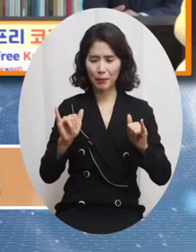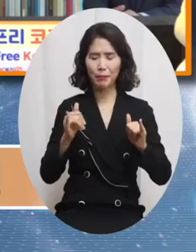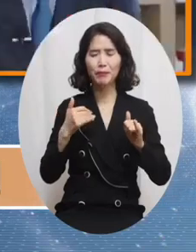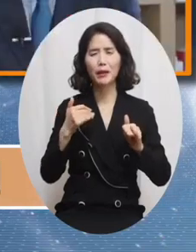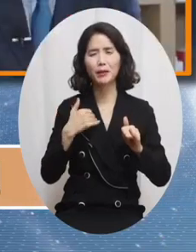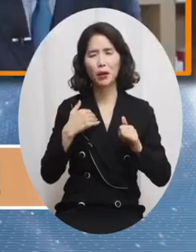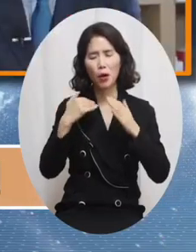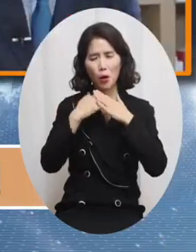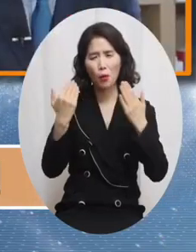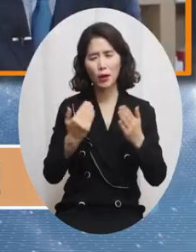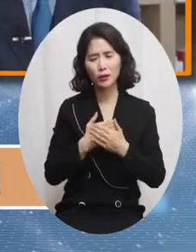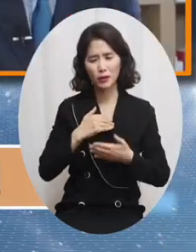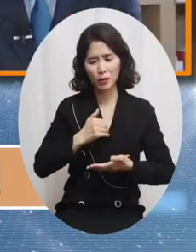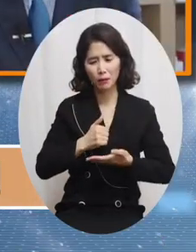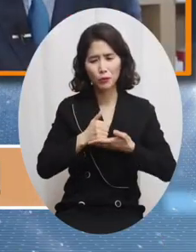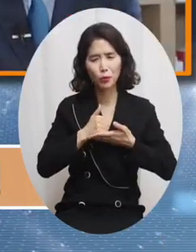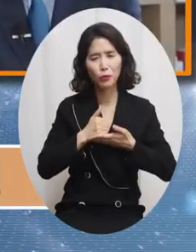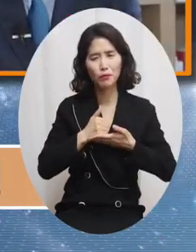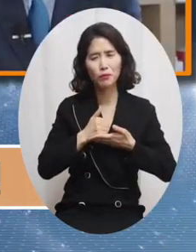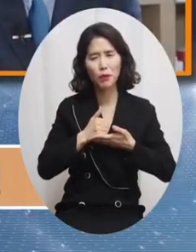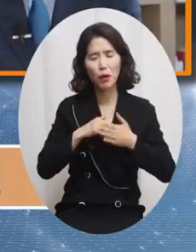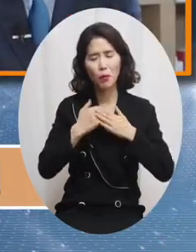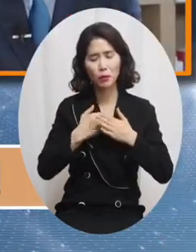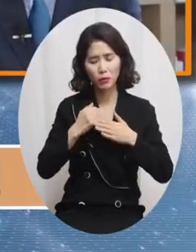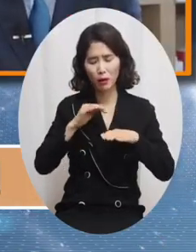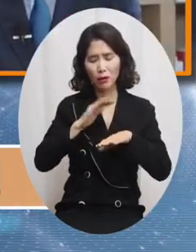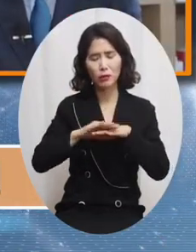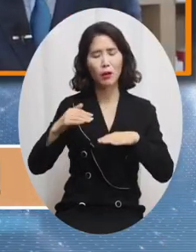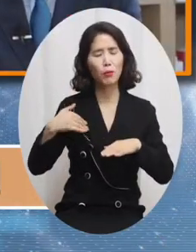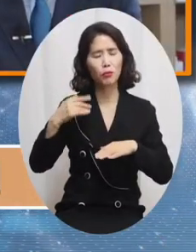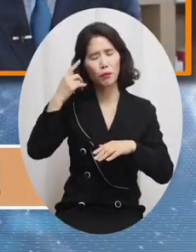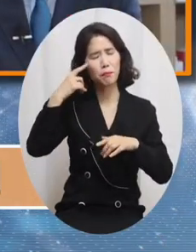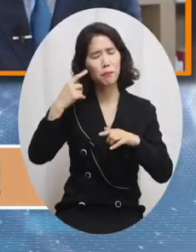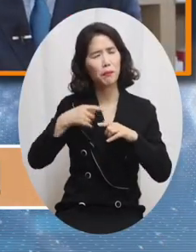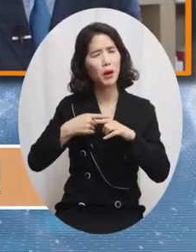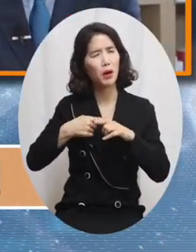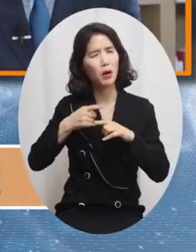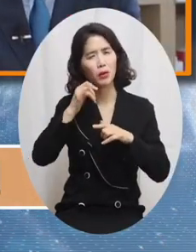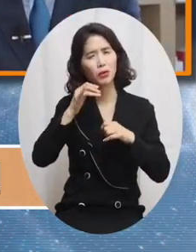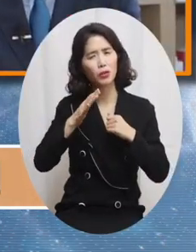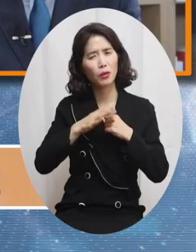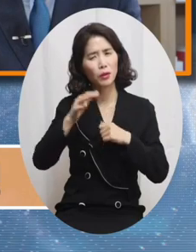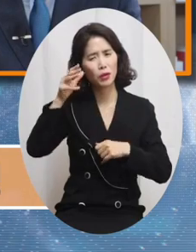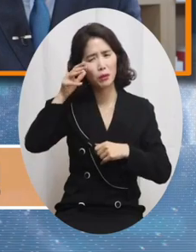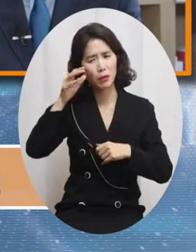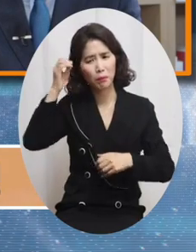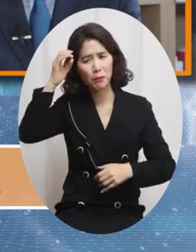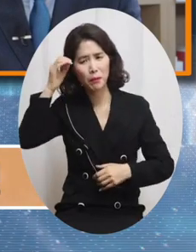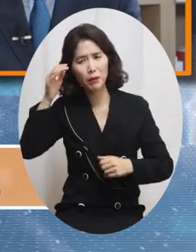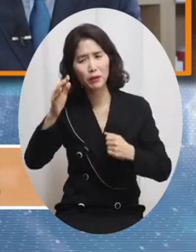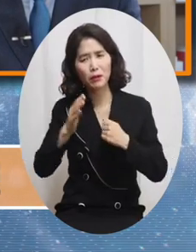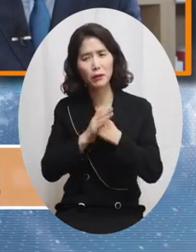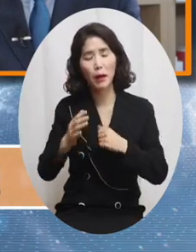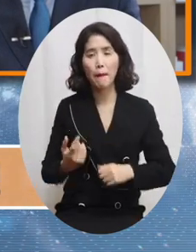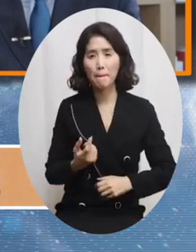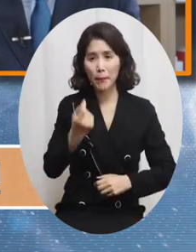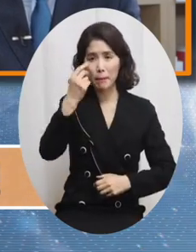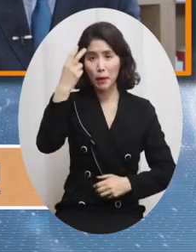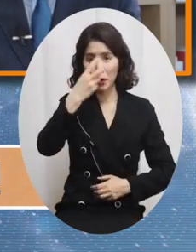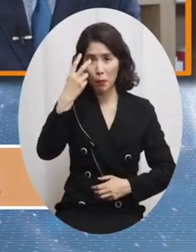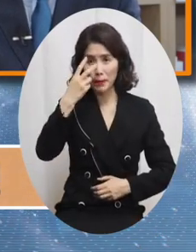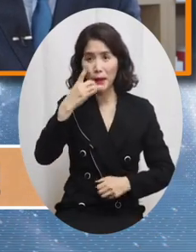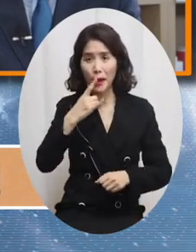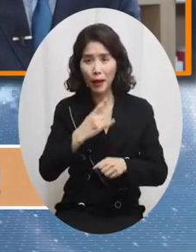존엄이 사실상 본인이 알지 못하기 때문에 상당히 존엄성에 관한 문제라 이 부분들에 대해서 조기 검진을